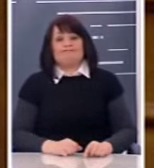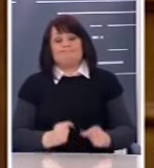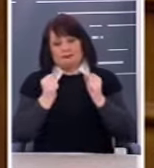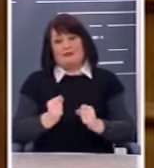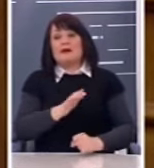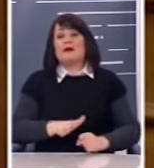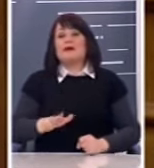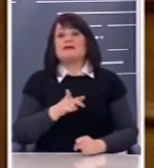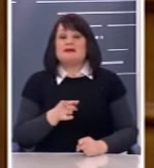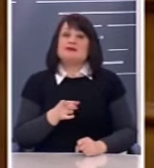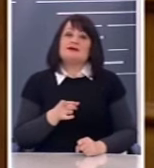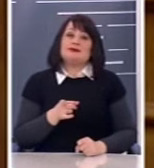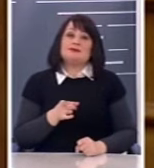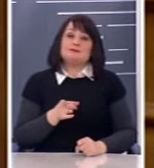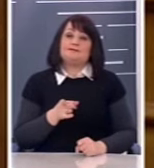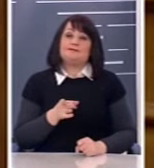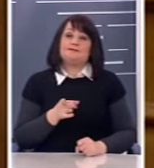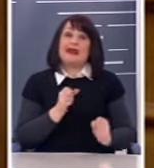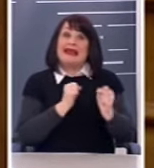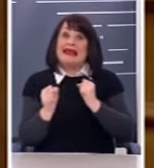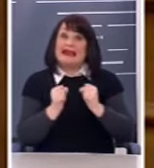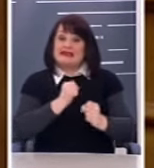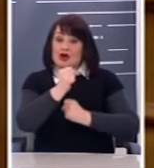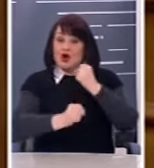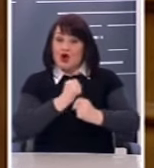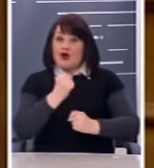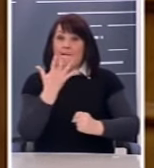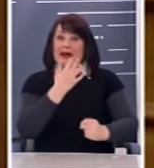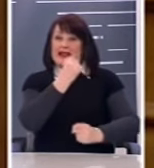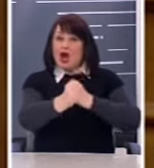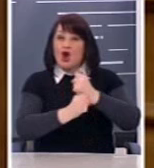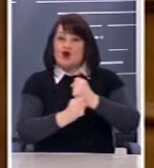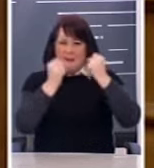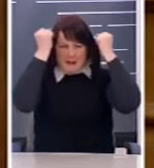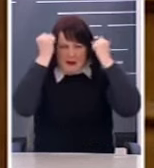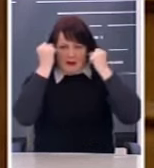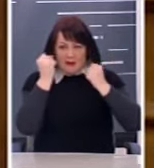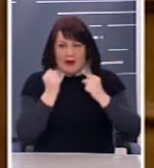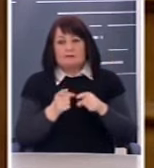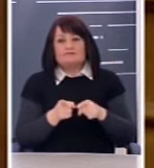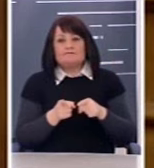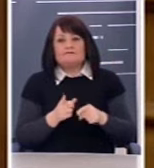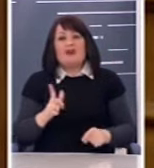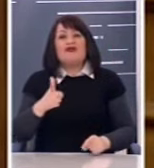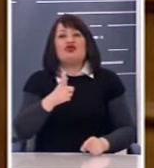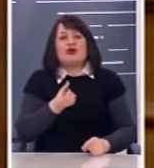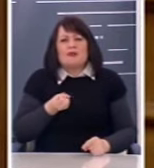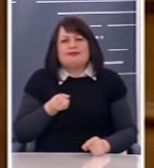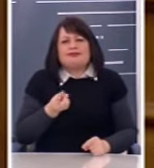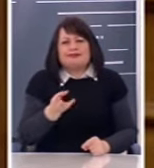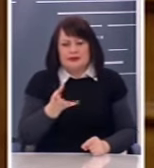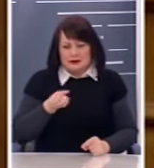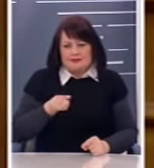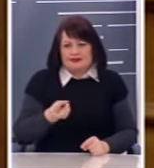κατάσταση όπου τα χρόνια της κρίσης, τα 5 καταστροφικά χρόνια, η φτώχεια πολλαπλασιάστηκε στη χώρα μας.